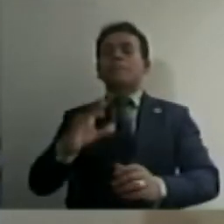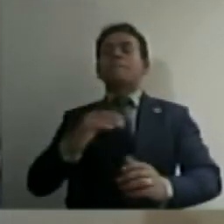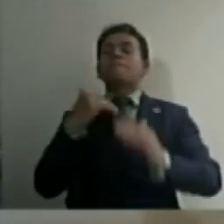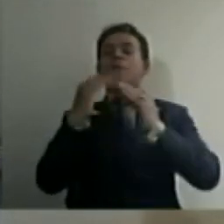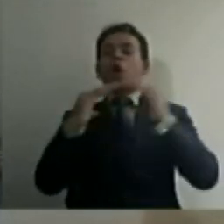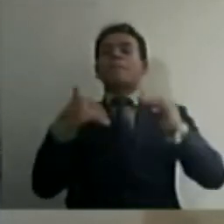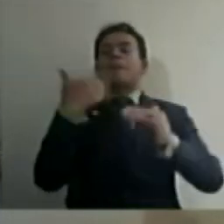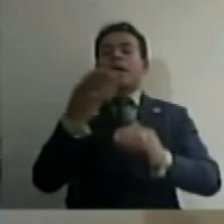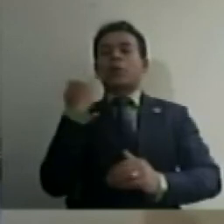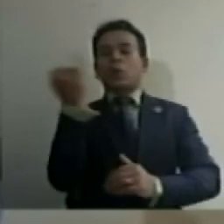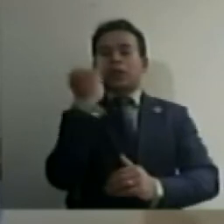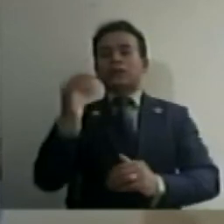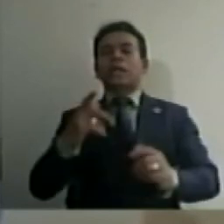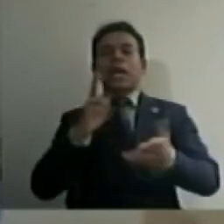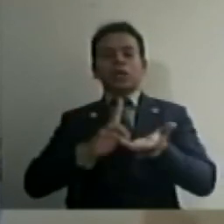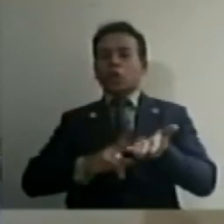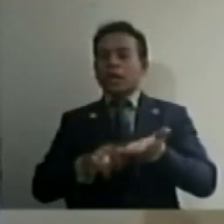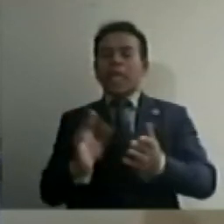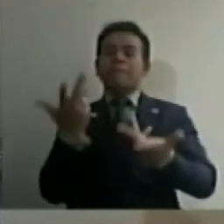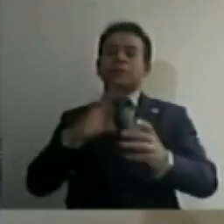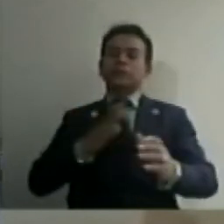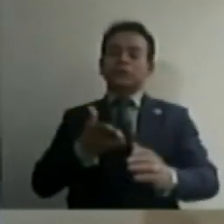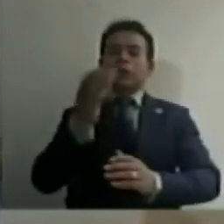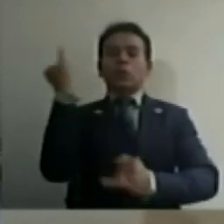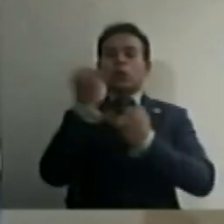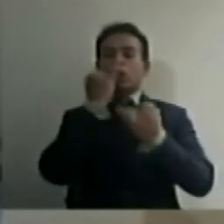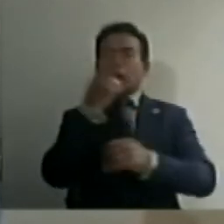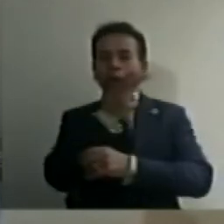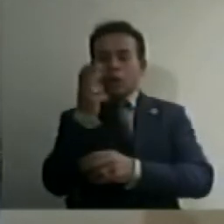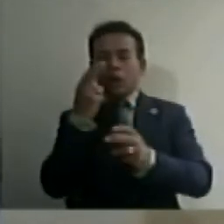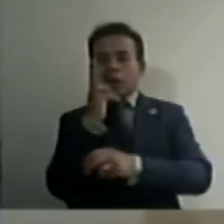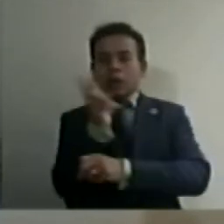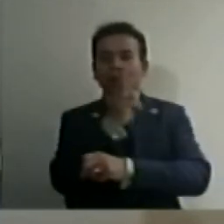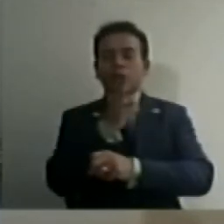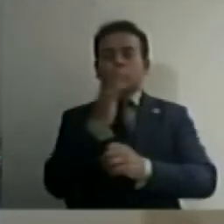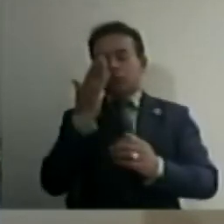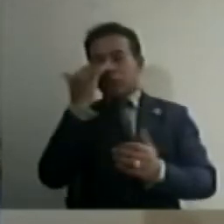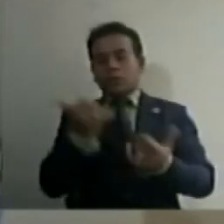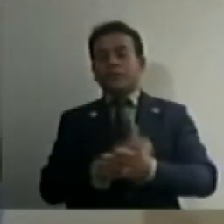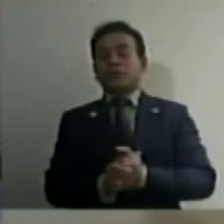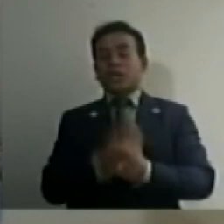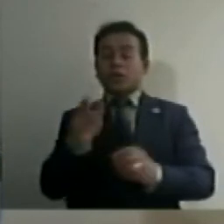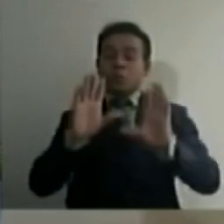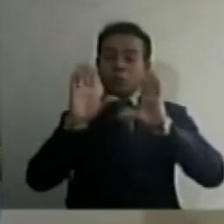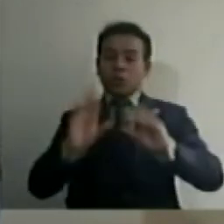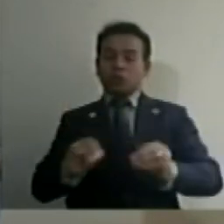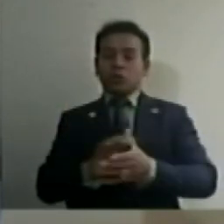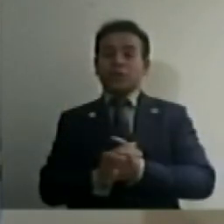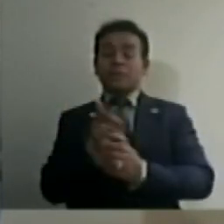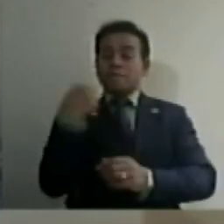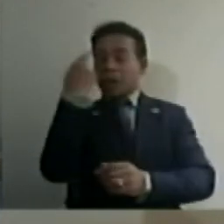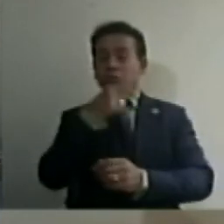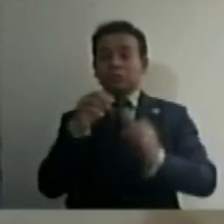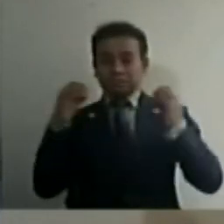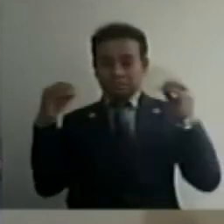হবে, কারণ যেখানে বাইরে ঘোরাফেরা করবে সেখানে সংক্রামিত হবে। আমাদের ইতিমধ্যেই আপনি জানেন